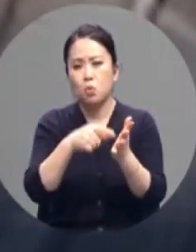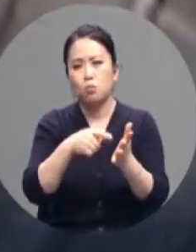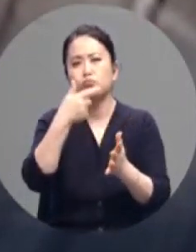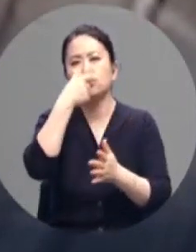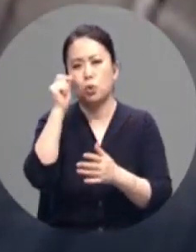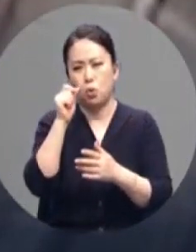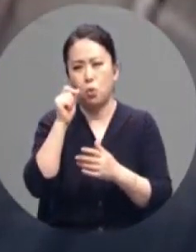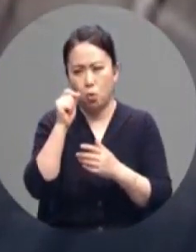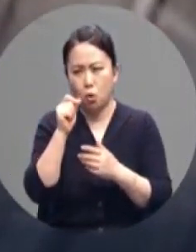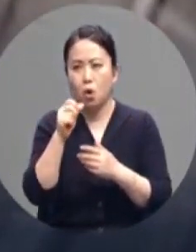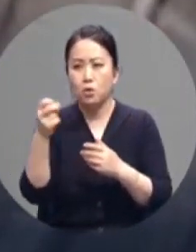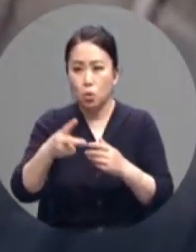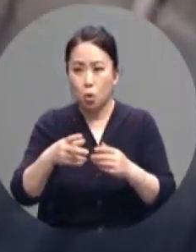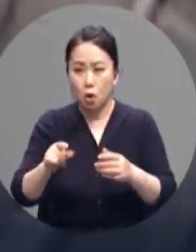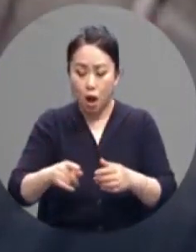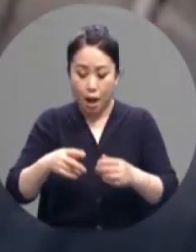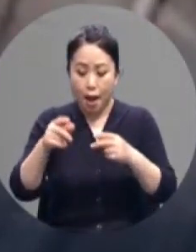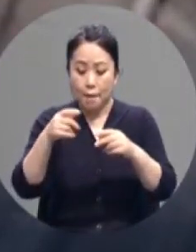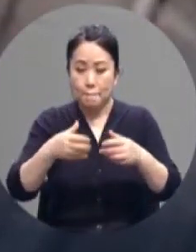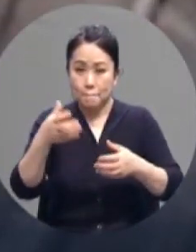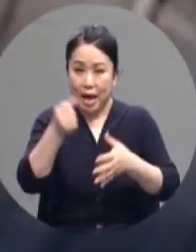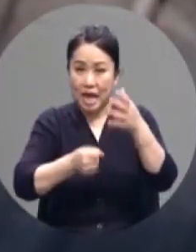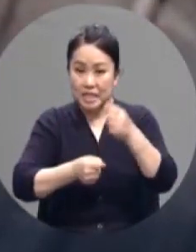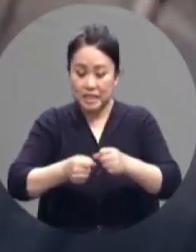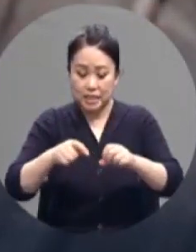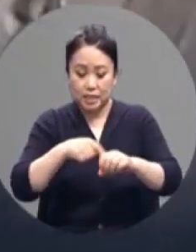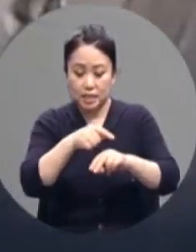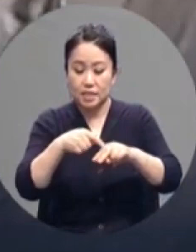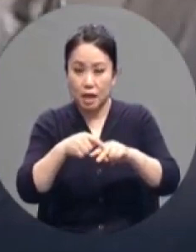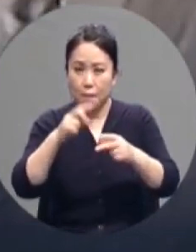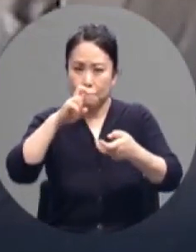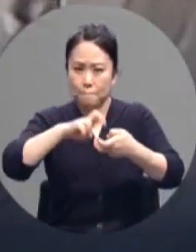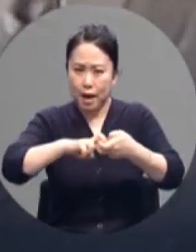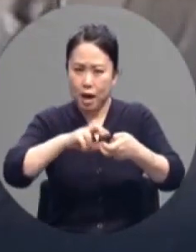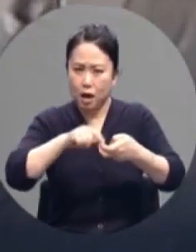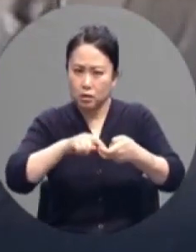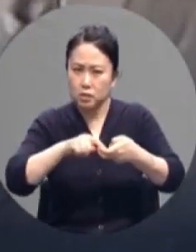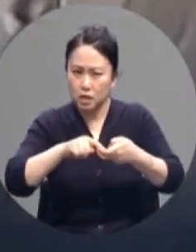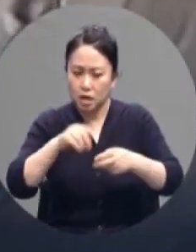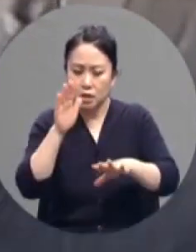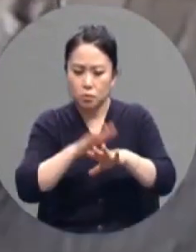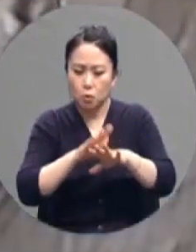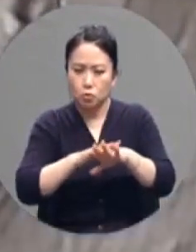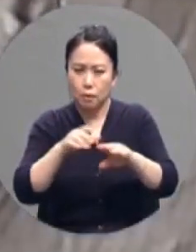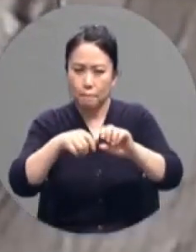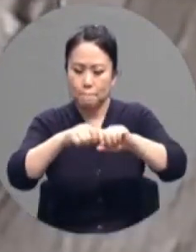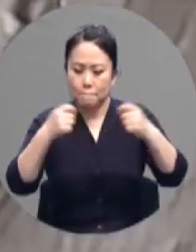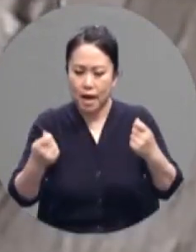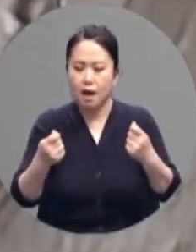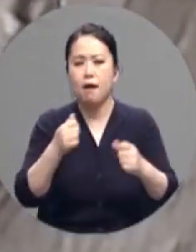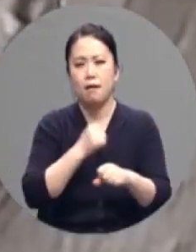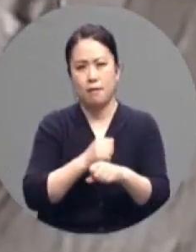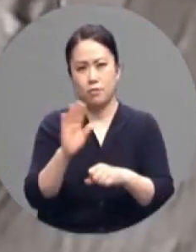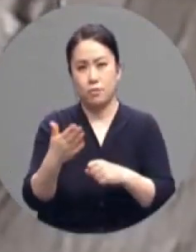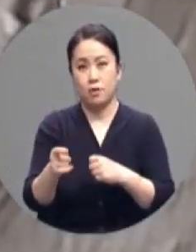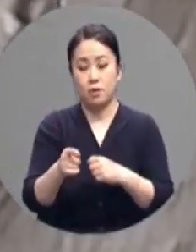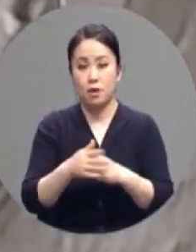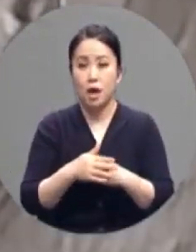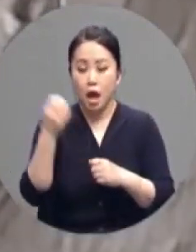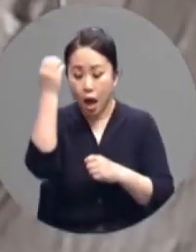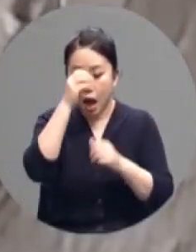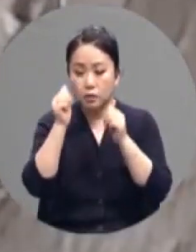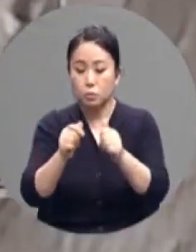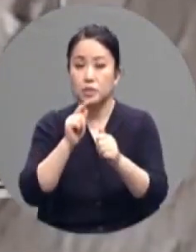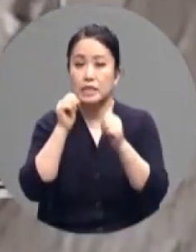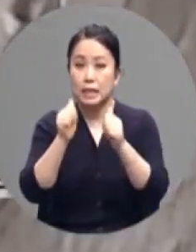부분, 바지의 버클 부분, 누군가의 손에 의해서 이제 벗겨져야만 하는. 항소심 재판부는